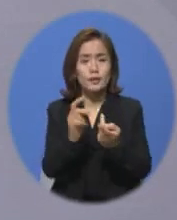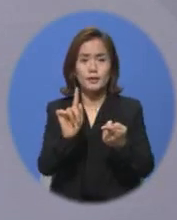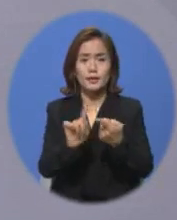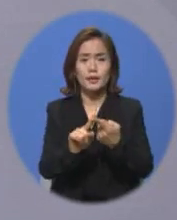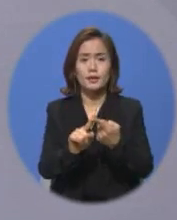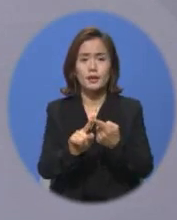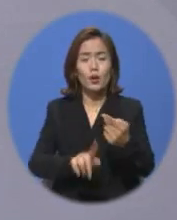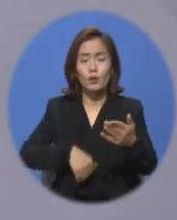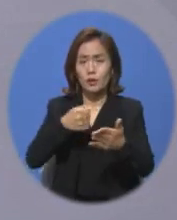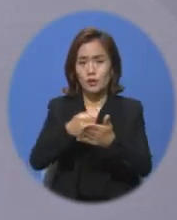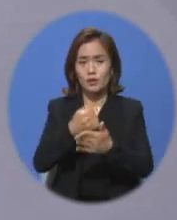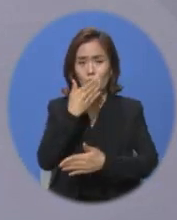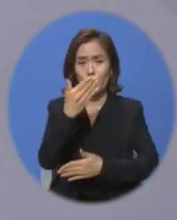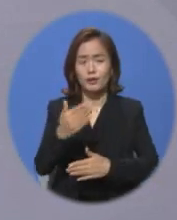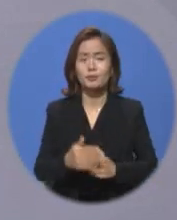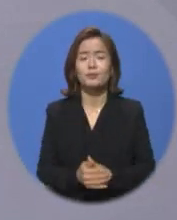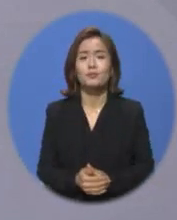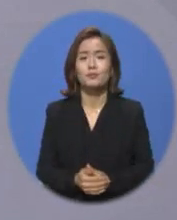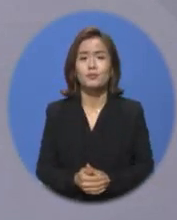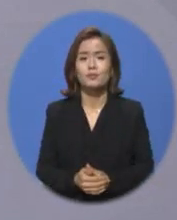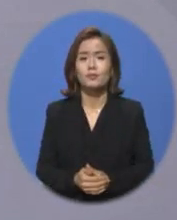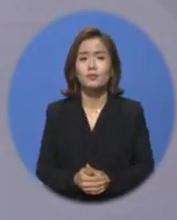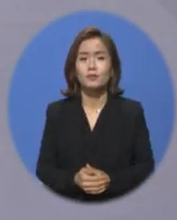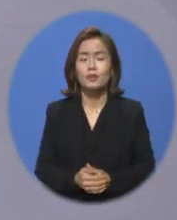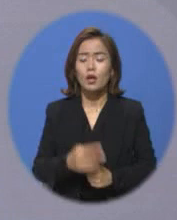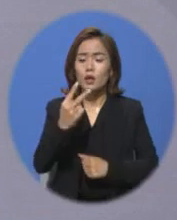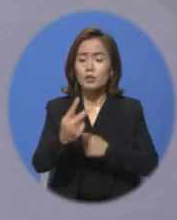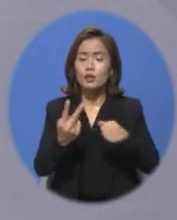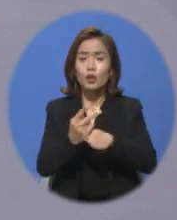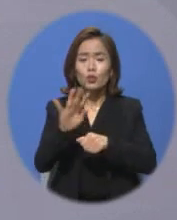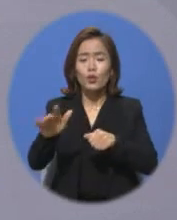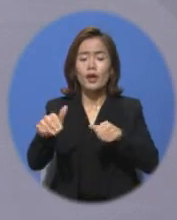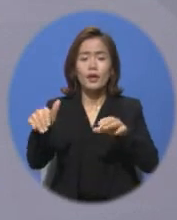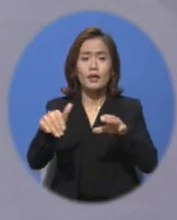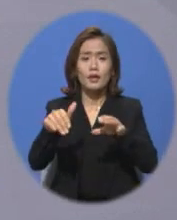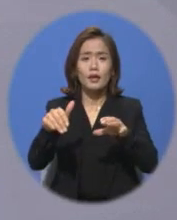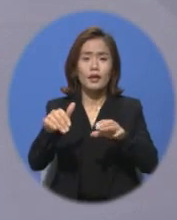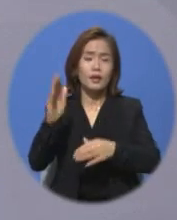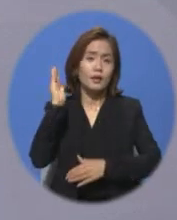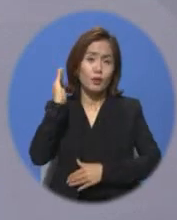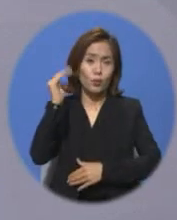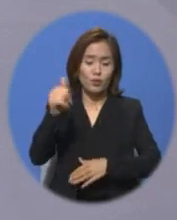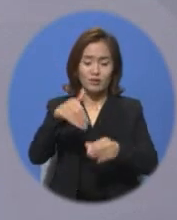광주역의미래를결정하겠습니다. 2년후에대통령선거가있습니다.저는